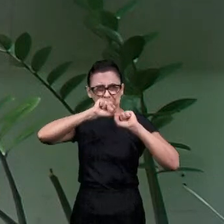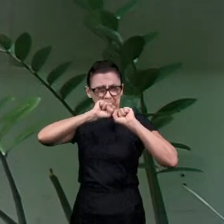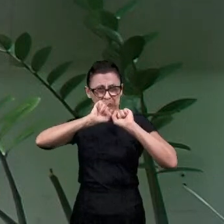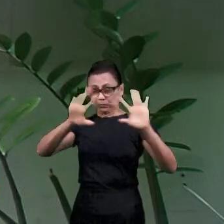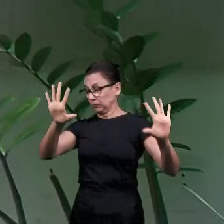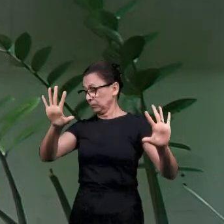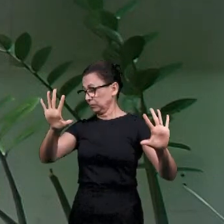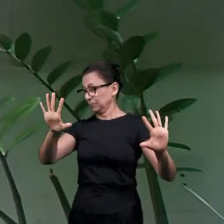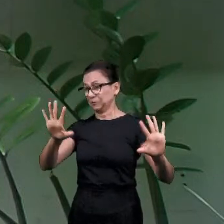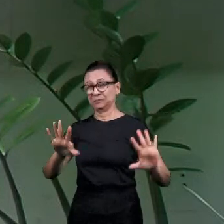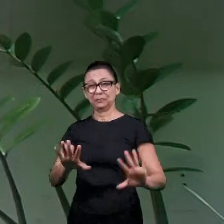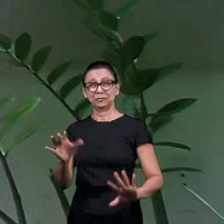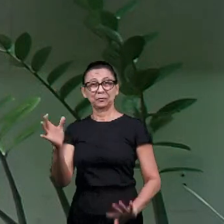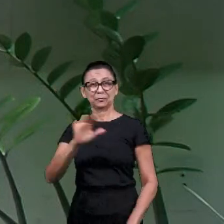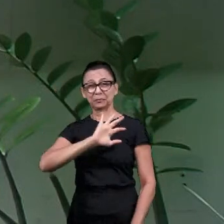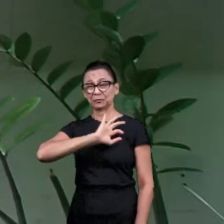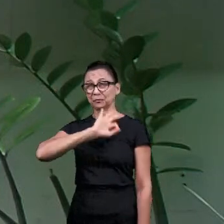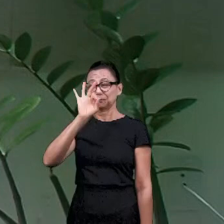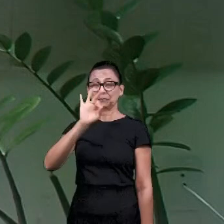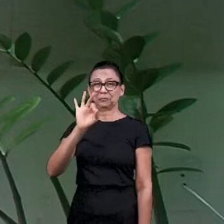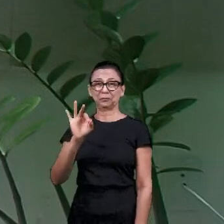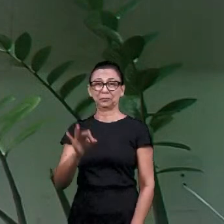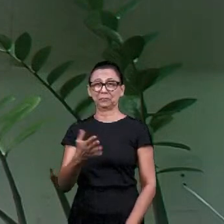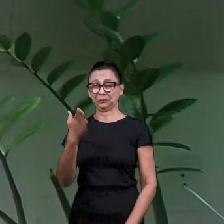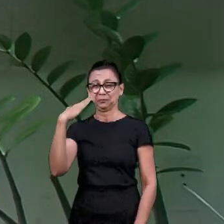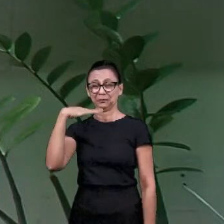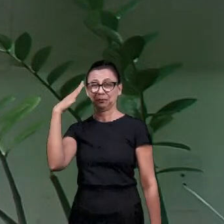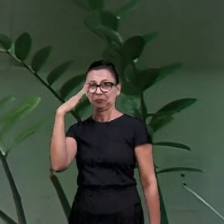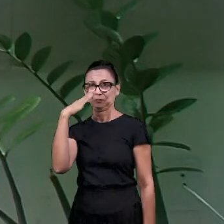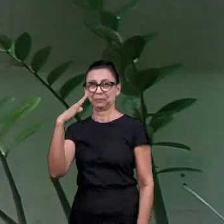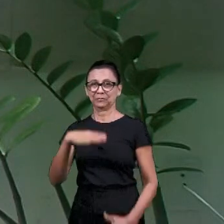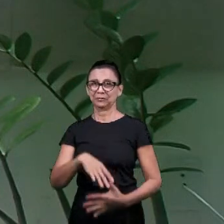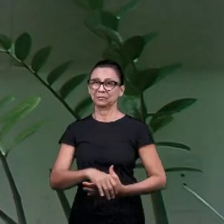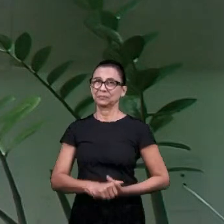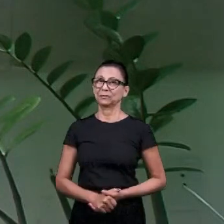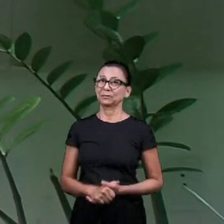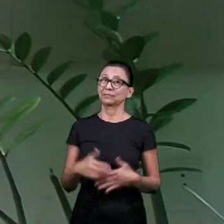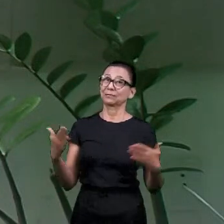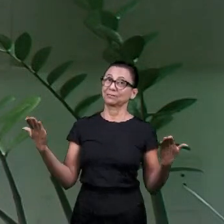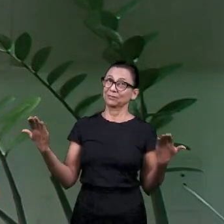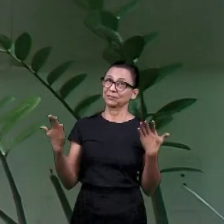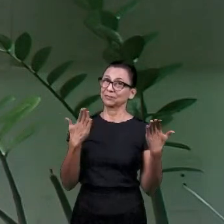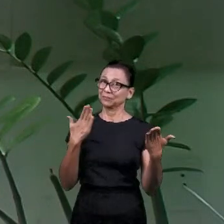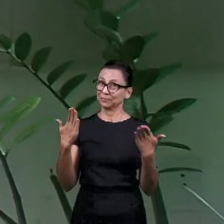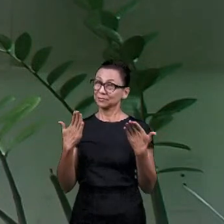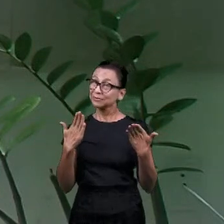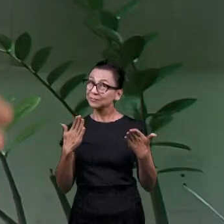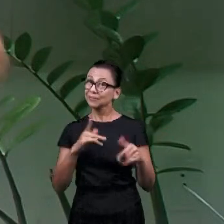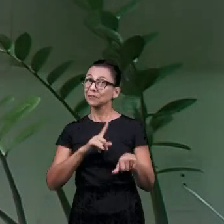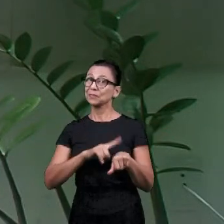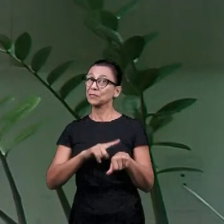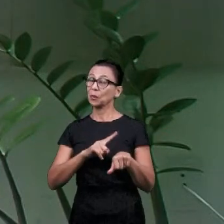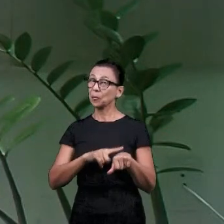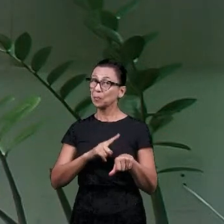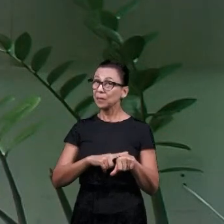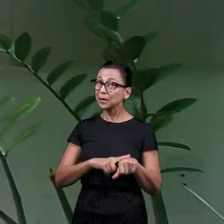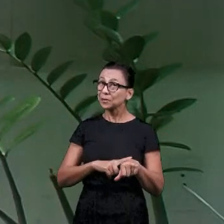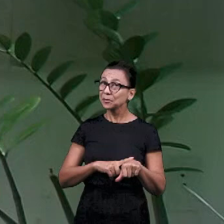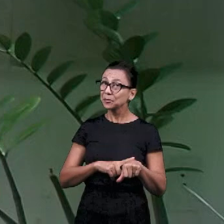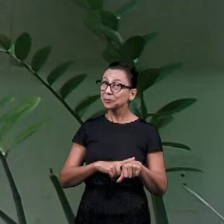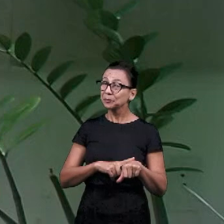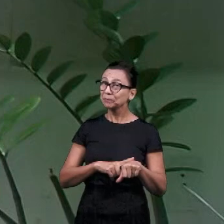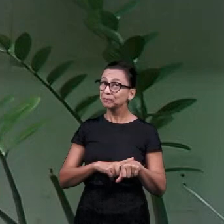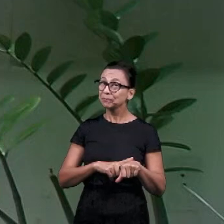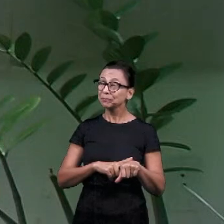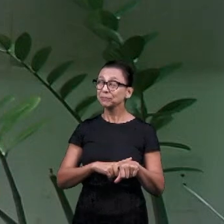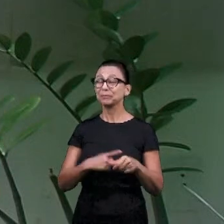parce qu'il exhale une odeur terrible. Mes frères et sœurs, c'est l'heure de ceux qui retournent là-bas. Ils sont venus,